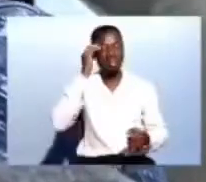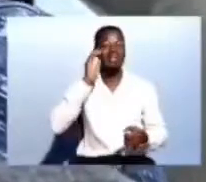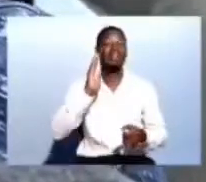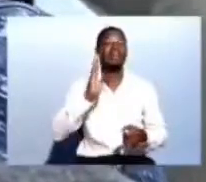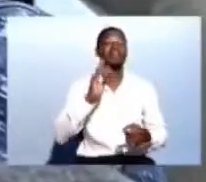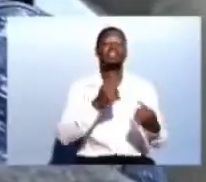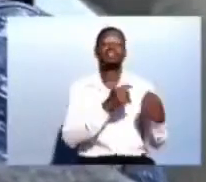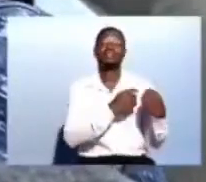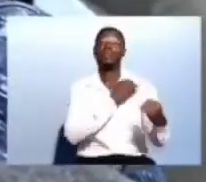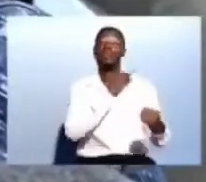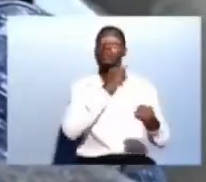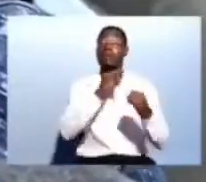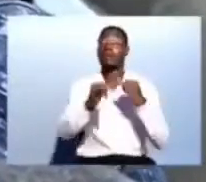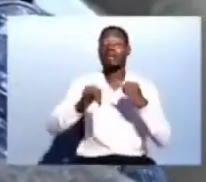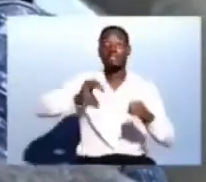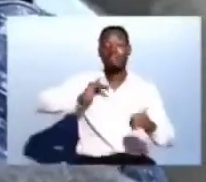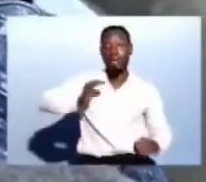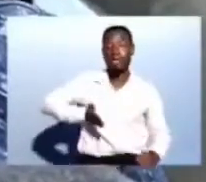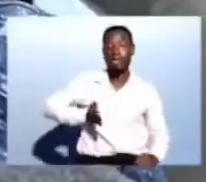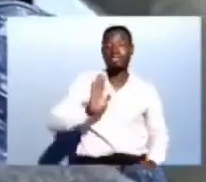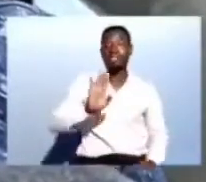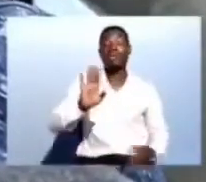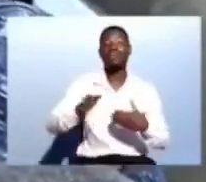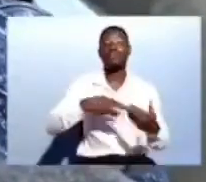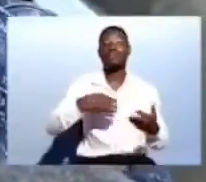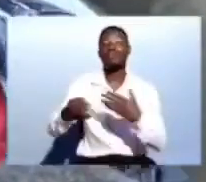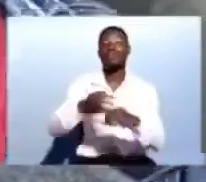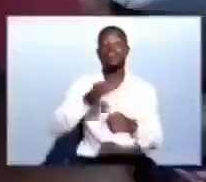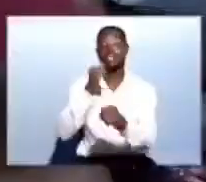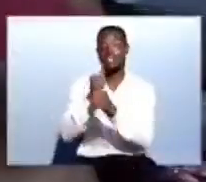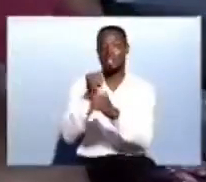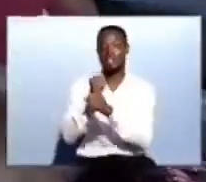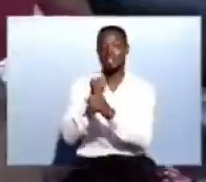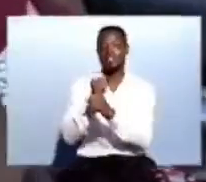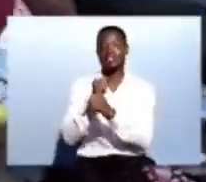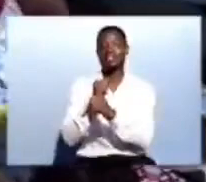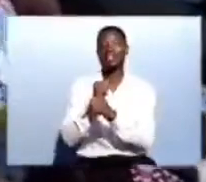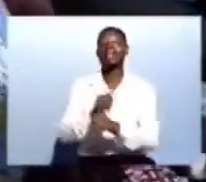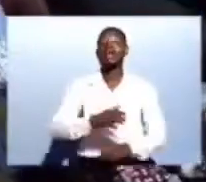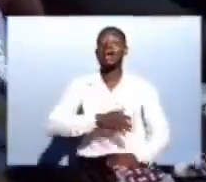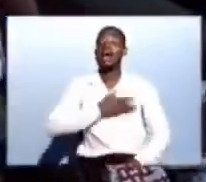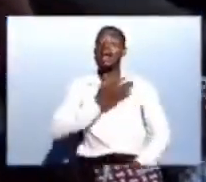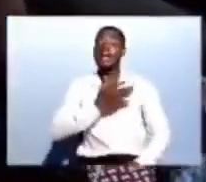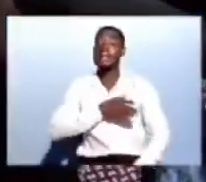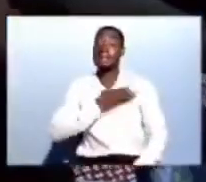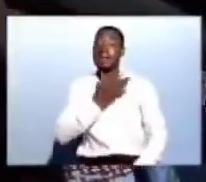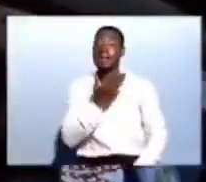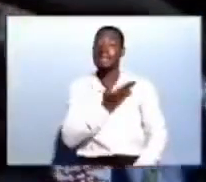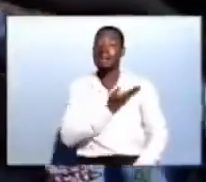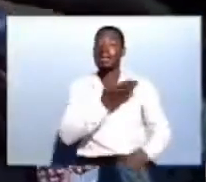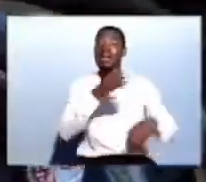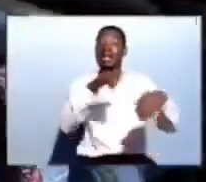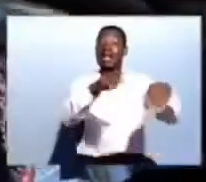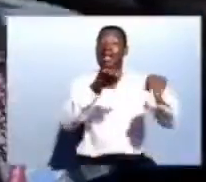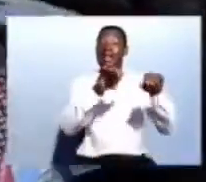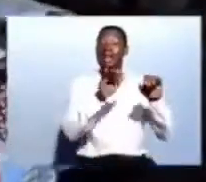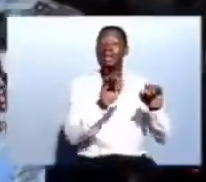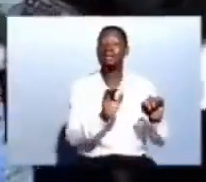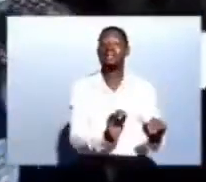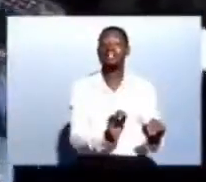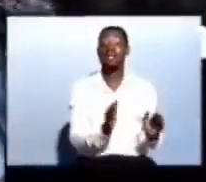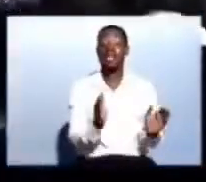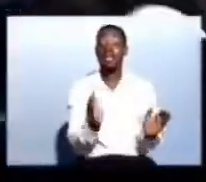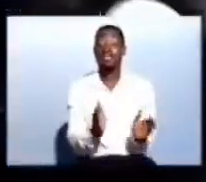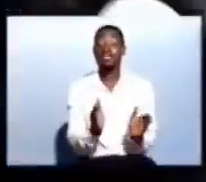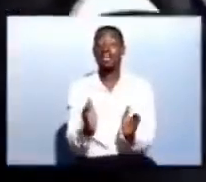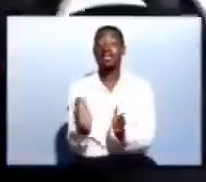zao kufanya shughuli. Mwanaume anayependa mkewe, anampenda mpaka kaburini. Jiandae